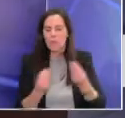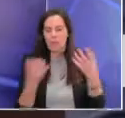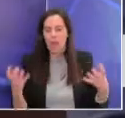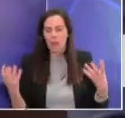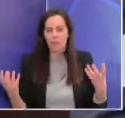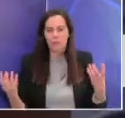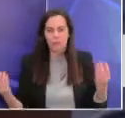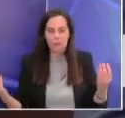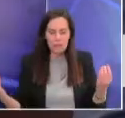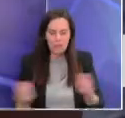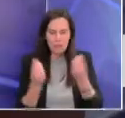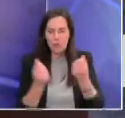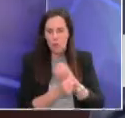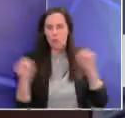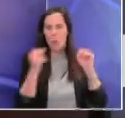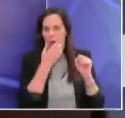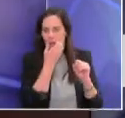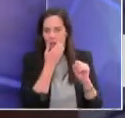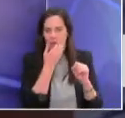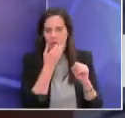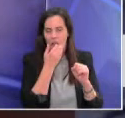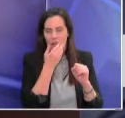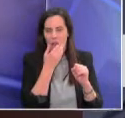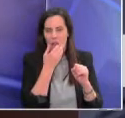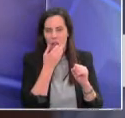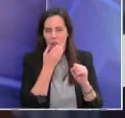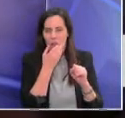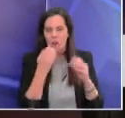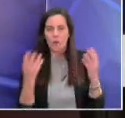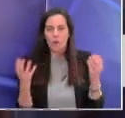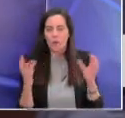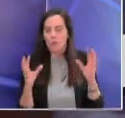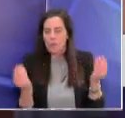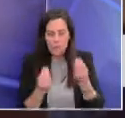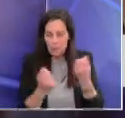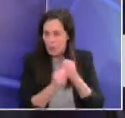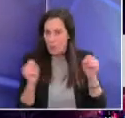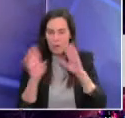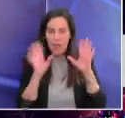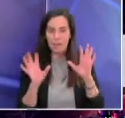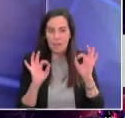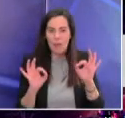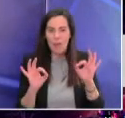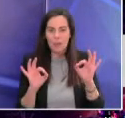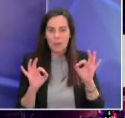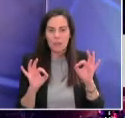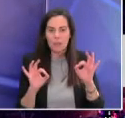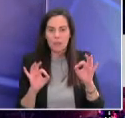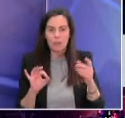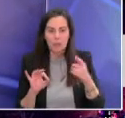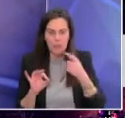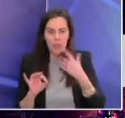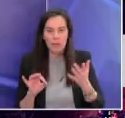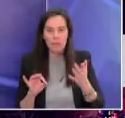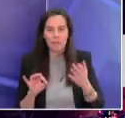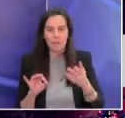צוקי זה צוקרברג, מרק צוקרברג. הוא יצר כלי דמוקרטי. כלי סופר דמוקרטי. הוא יצר מדינה, מדינה, בוא נקרא לה